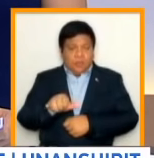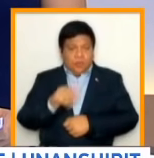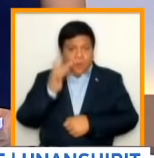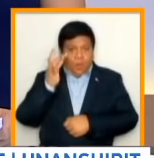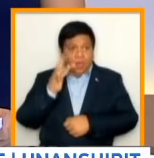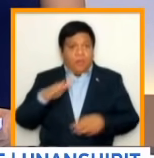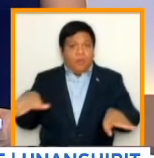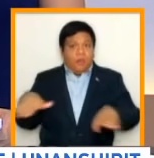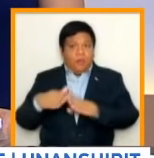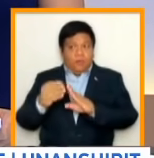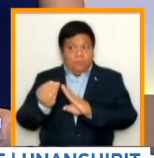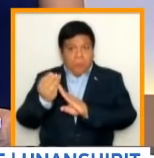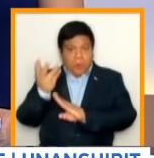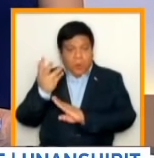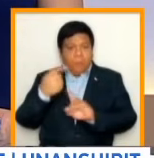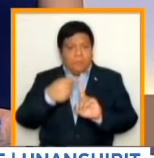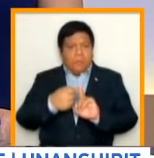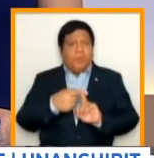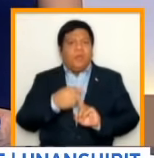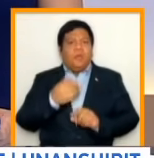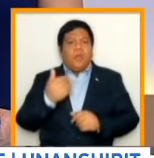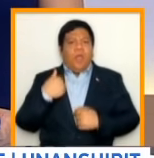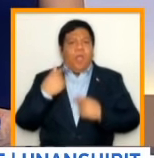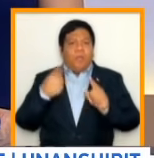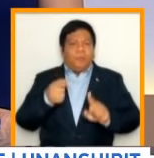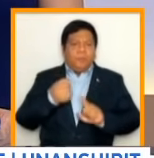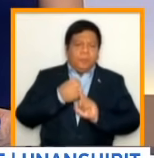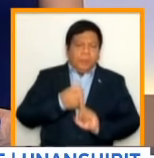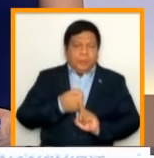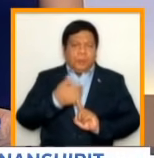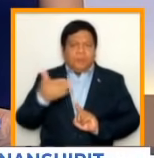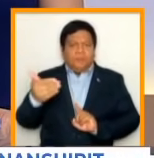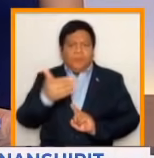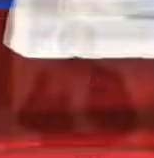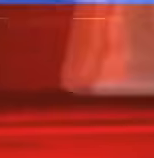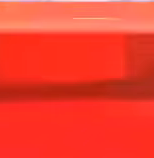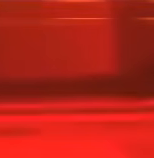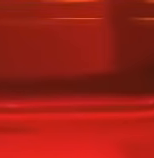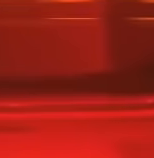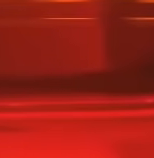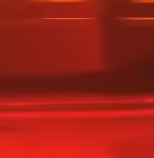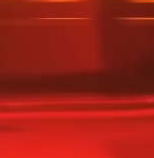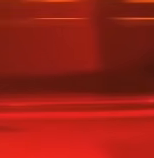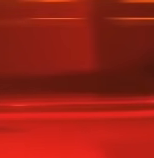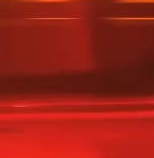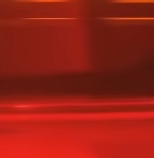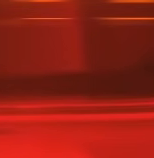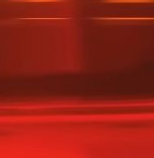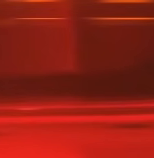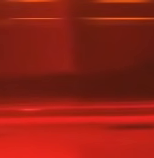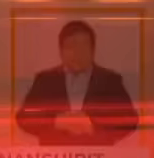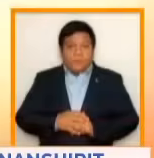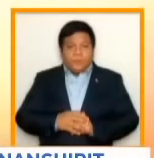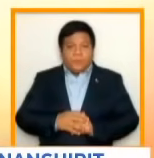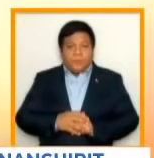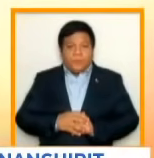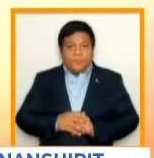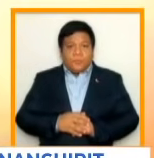sa fish mortality o pagkamatay ng mga isda sa Taal Lake. May unang balita live si Darlene Kay. Darlene!